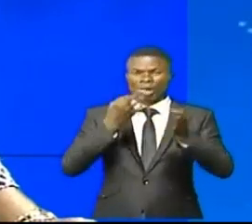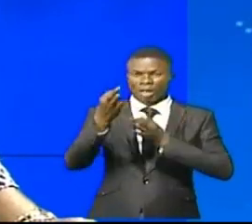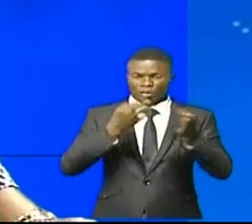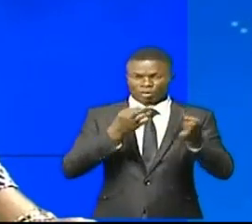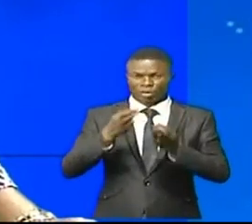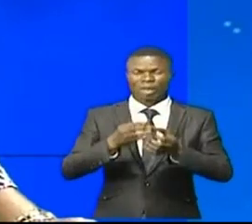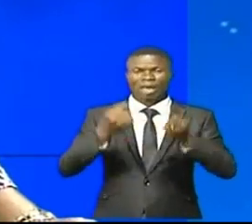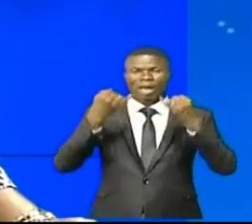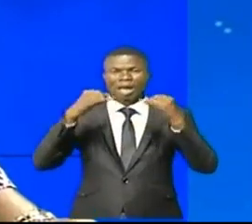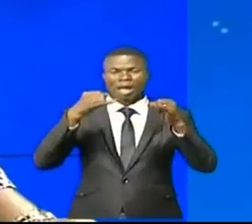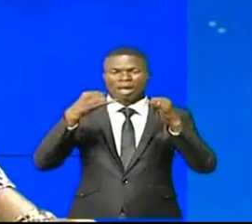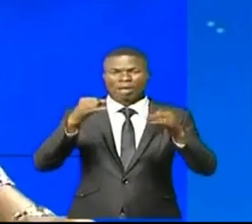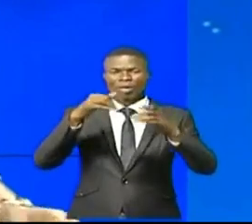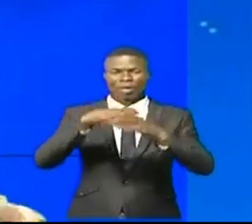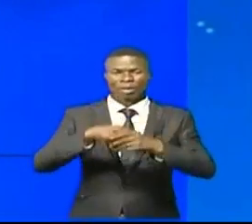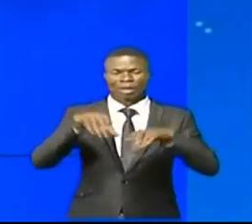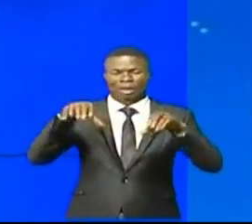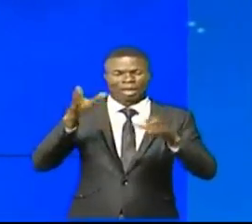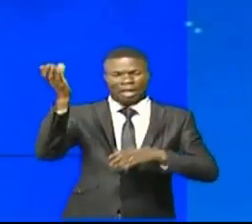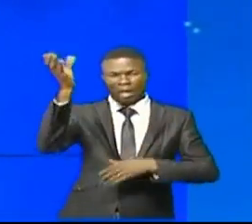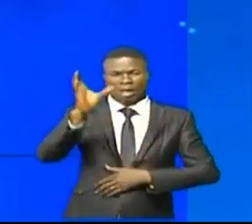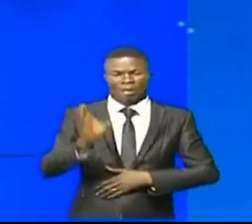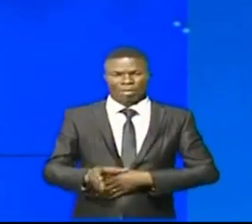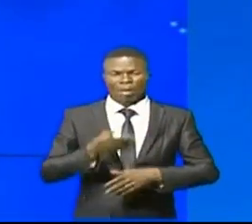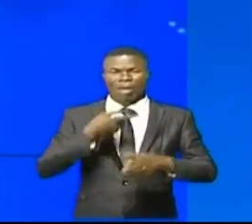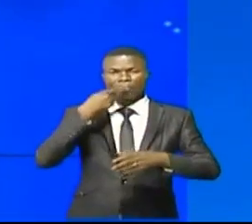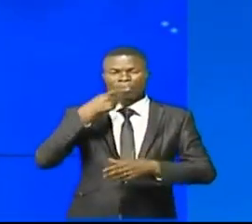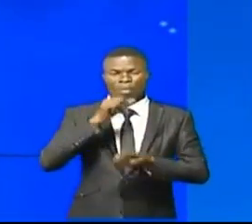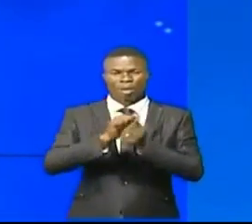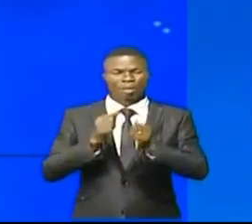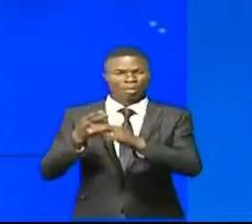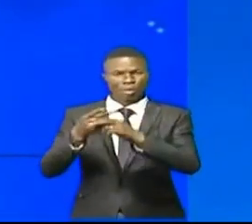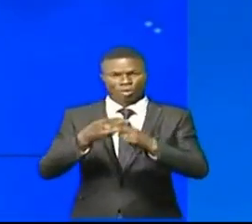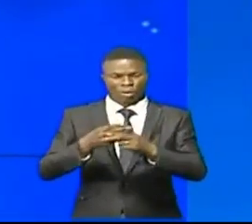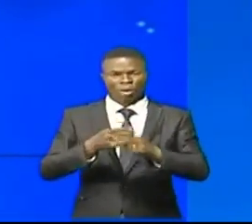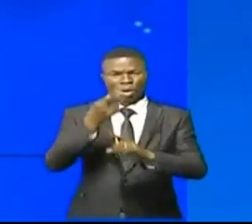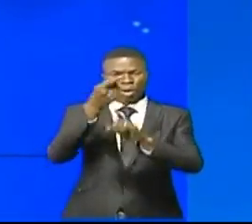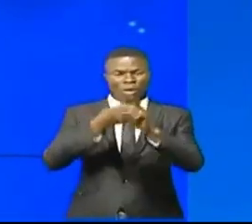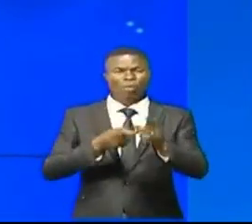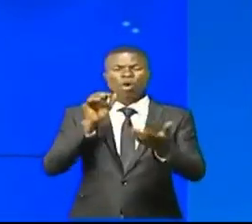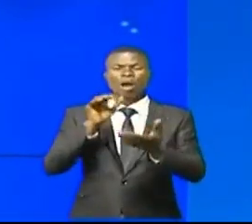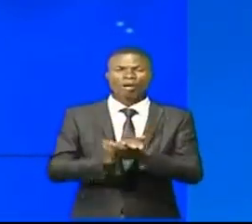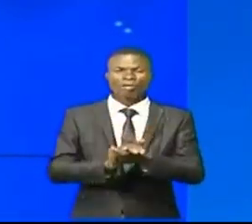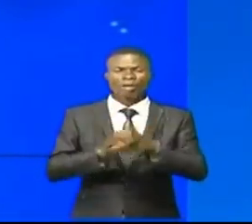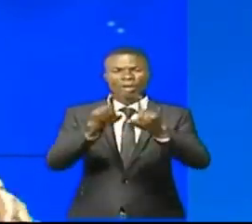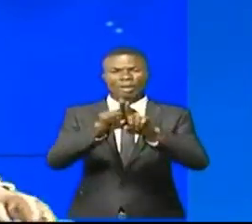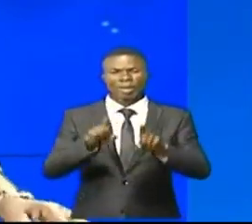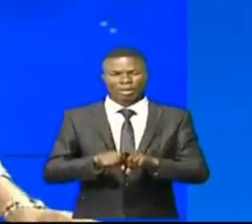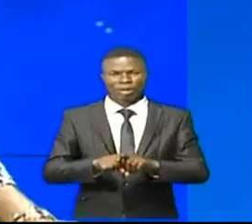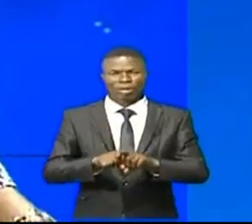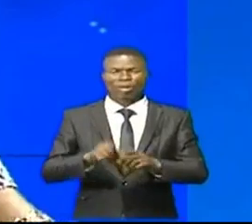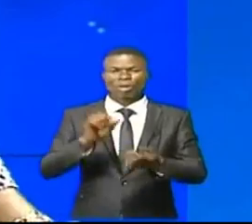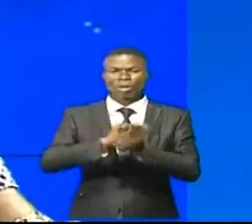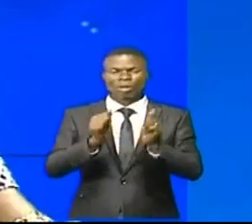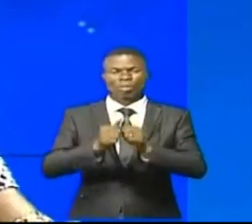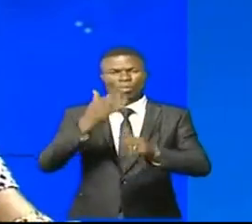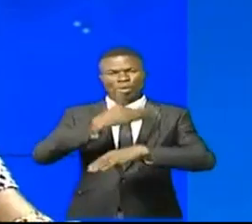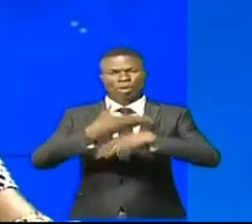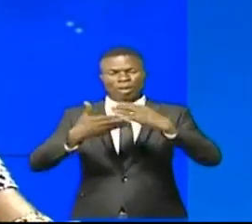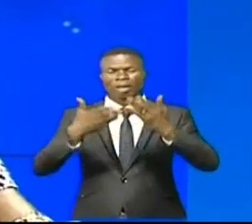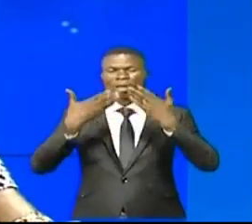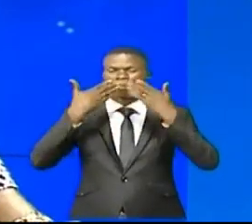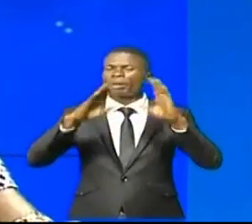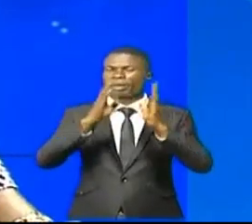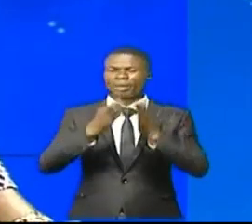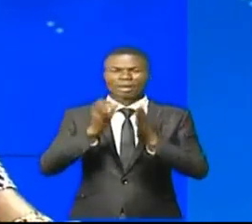de l'actualité à travers le Congo profond pour parler de la sécurité, du mois de la femme et même des infrastructures. Merci de nous